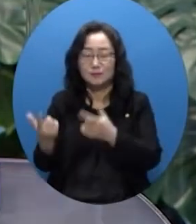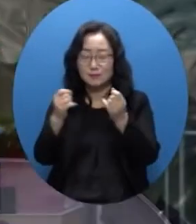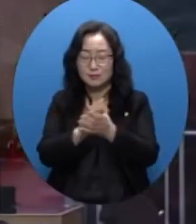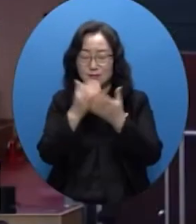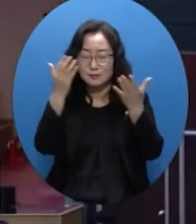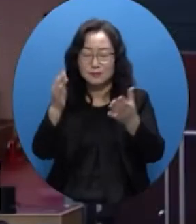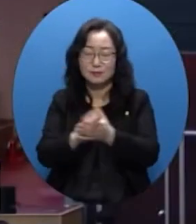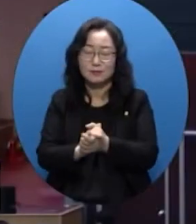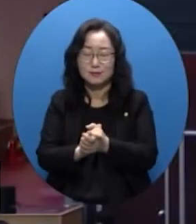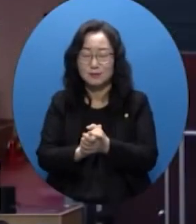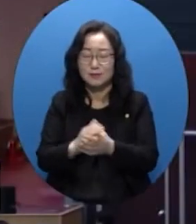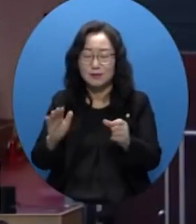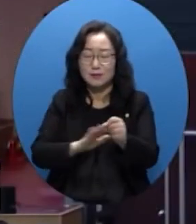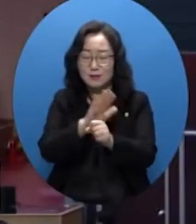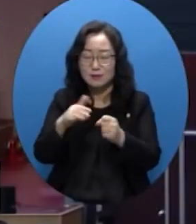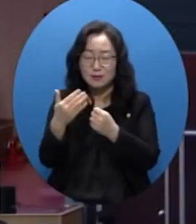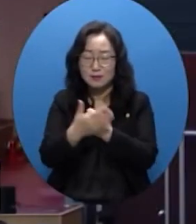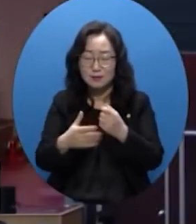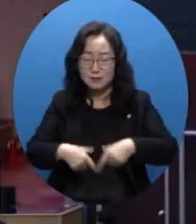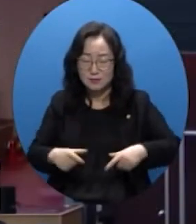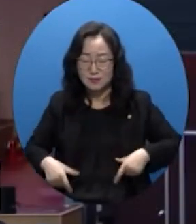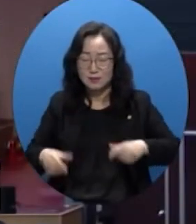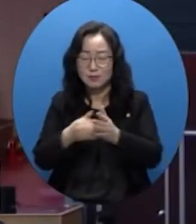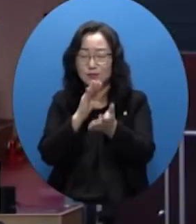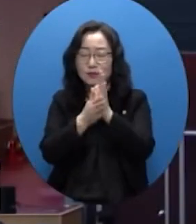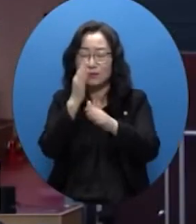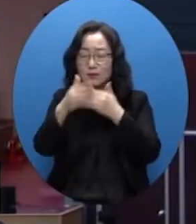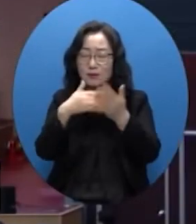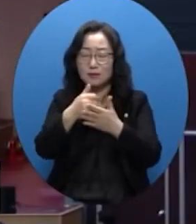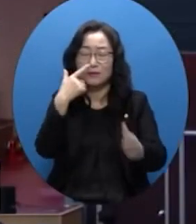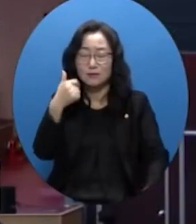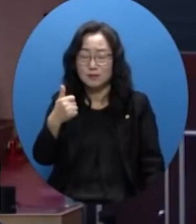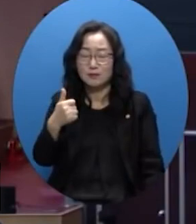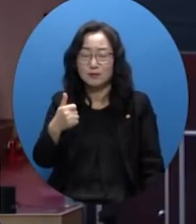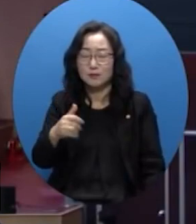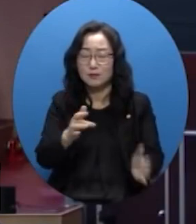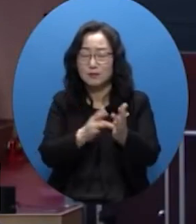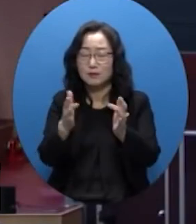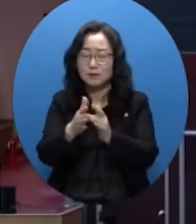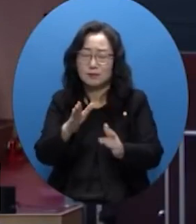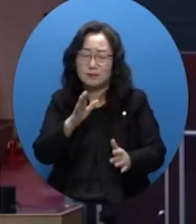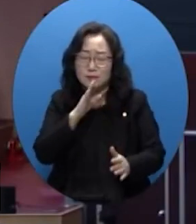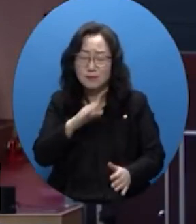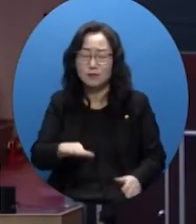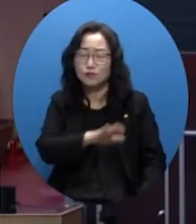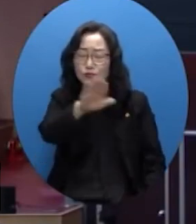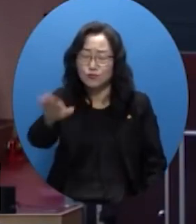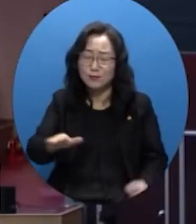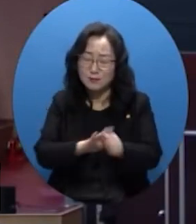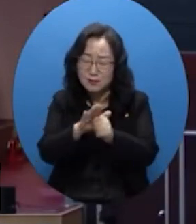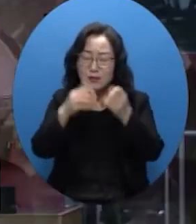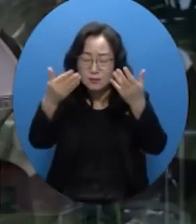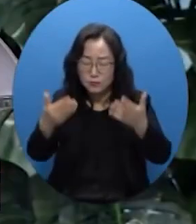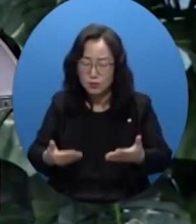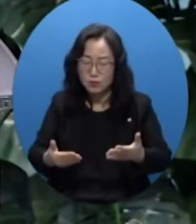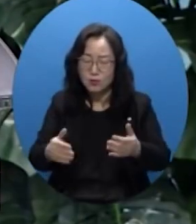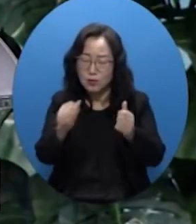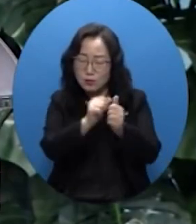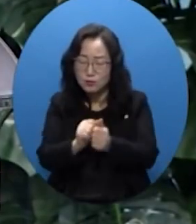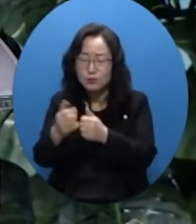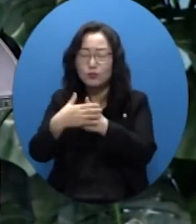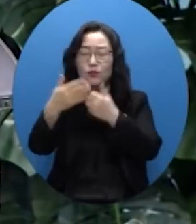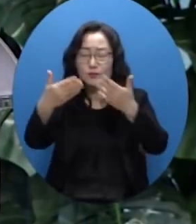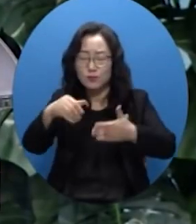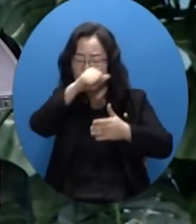기도하겠습니다 사랑과 은혜와 자비와 모아서 나만의 맞지 예수님이 이렇게 우리를 사랑해 줬어 우리부 떨어 쉬고